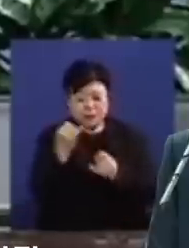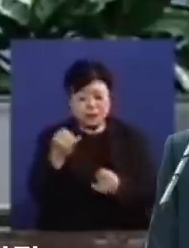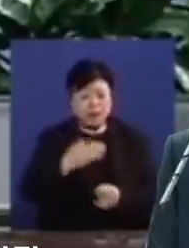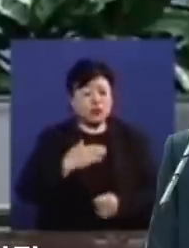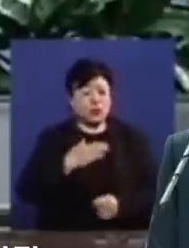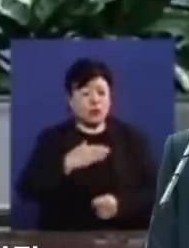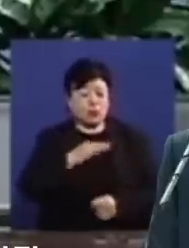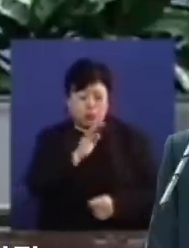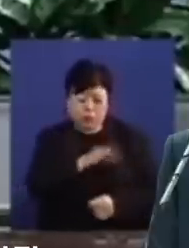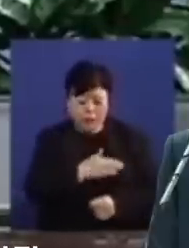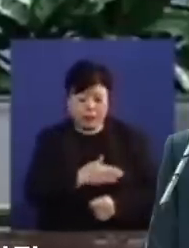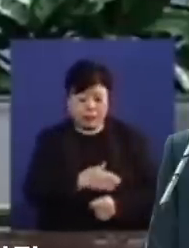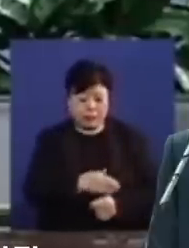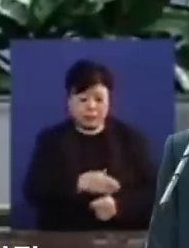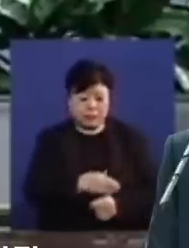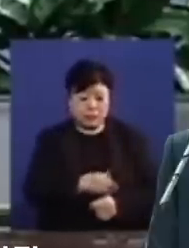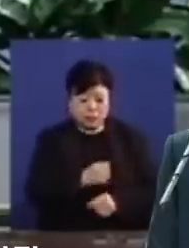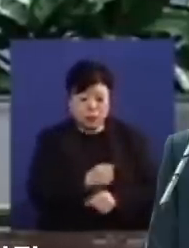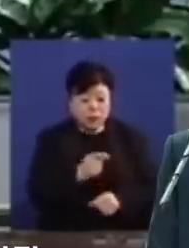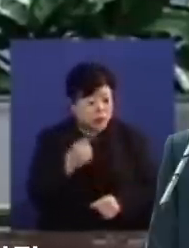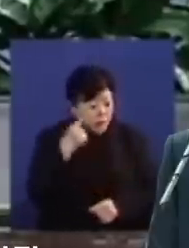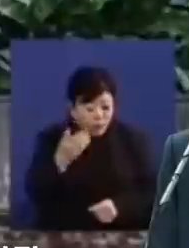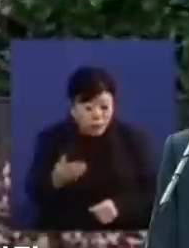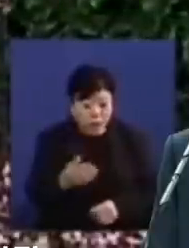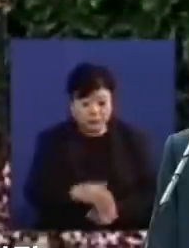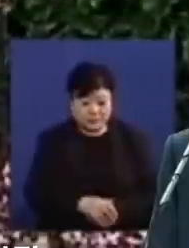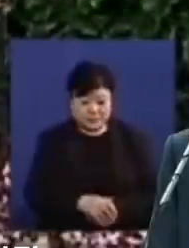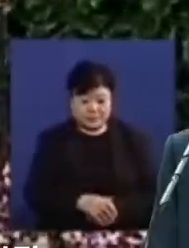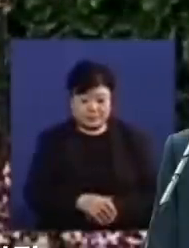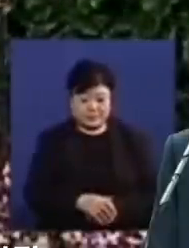못해요. 아니 당신 지금 하고 있지 않아요?